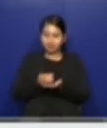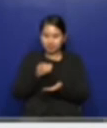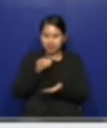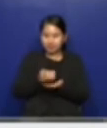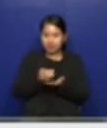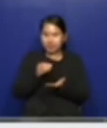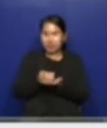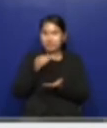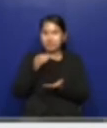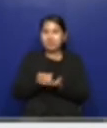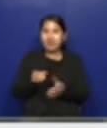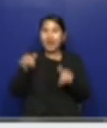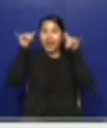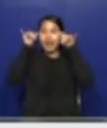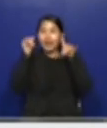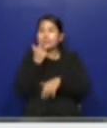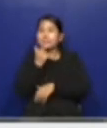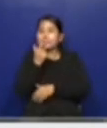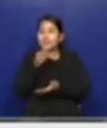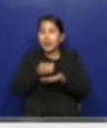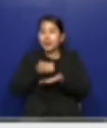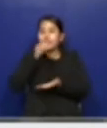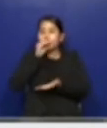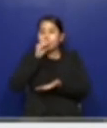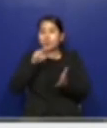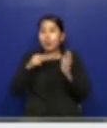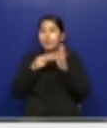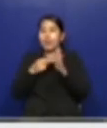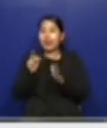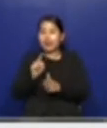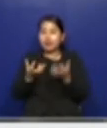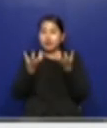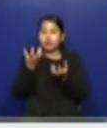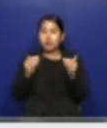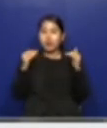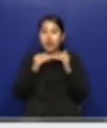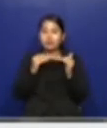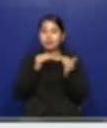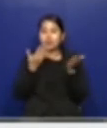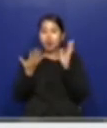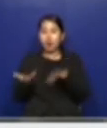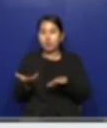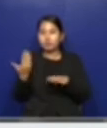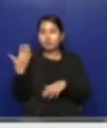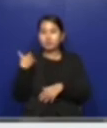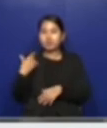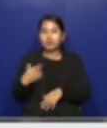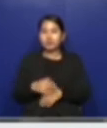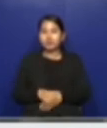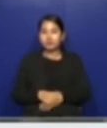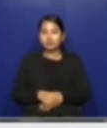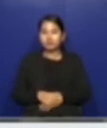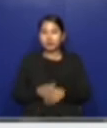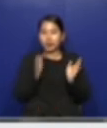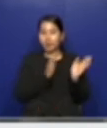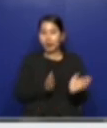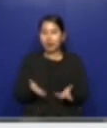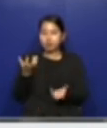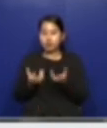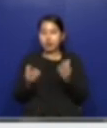แล้วกระทิงแดงอันนี้อะไรคือความล้มเหลวทางด้านกฎหมายด้านกระบวนการยุติธร